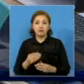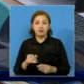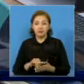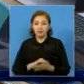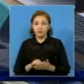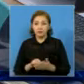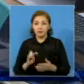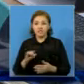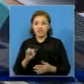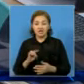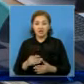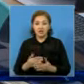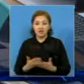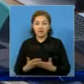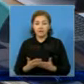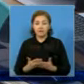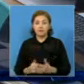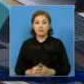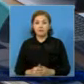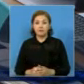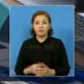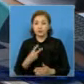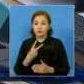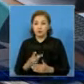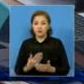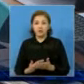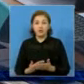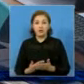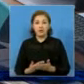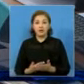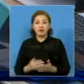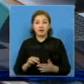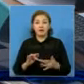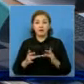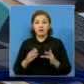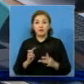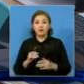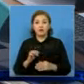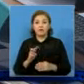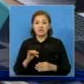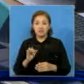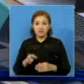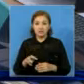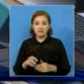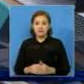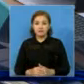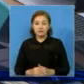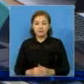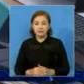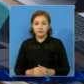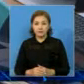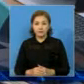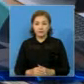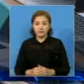портал арқылы көрсетілуі. Әлеуметтік портал деген, яғни бұл жаңағы